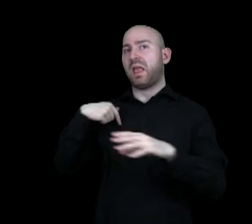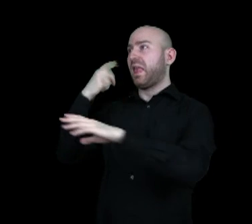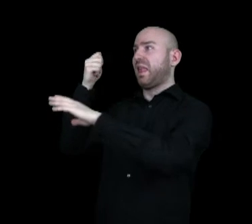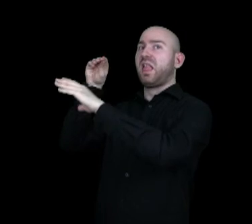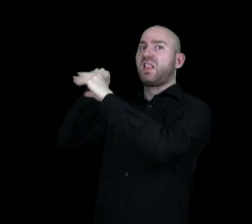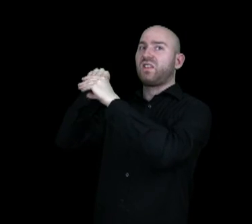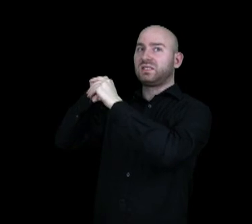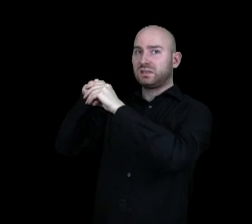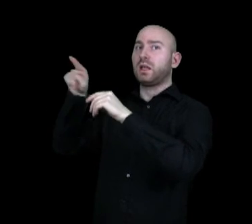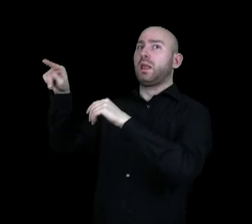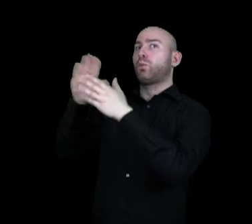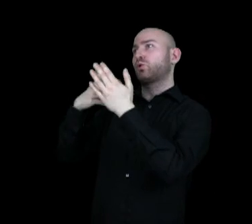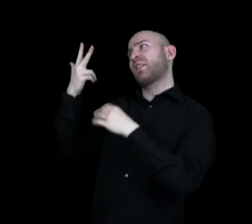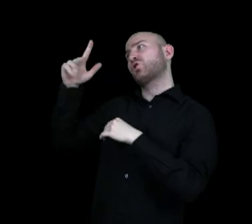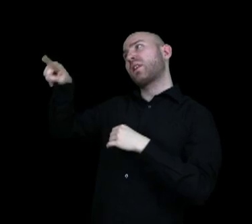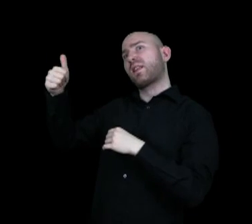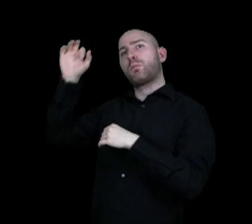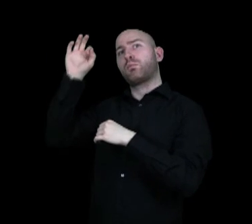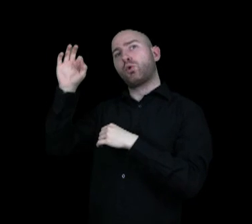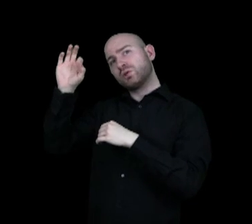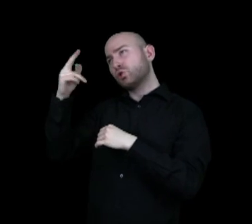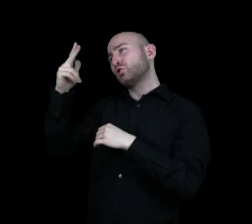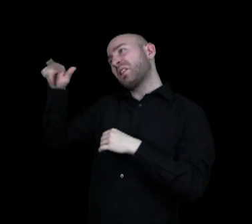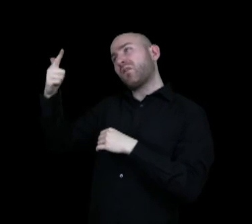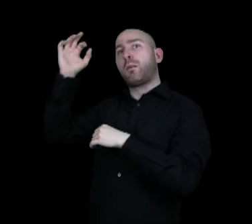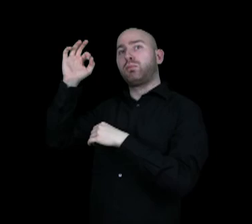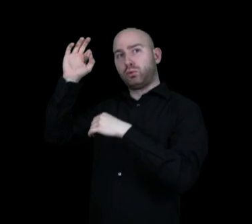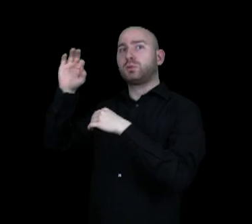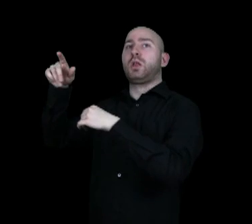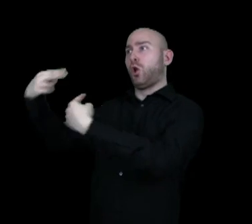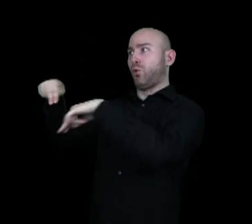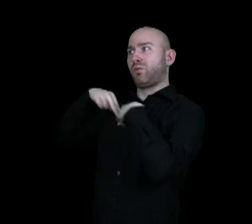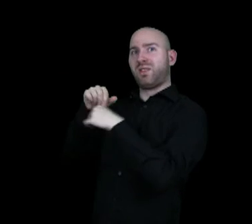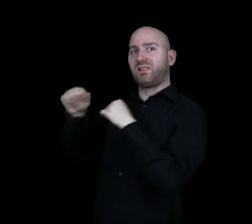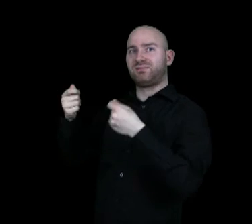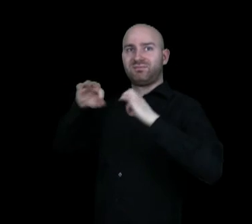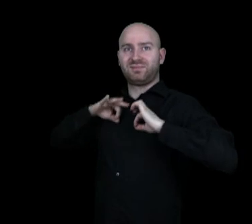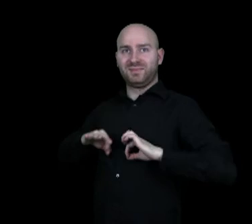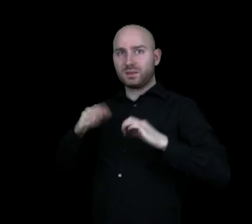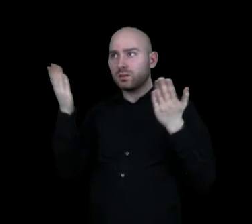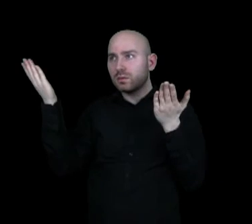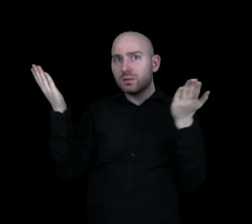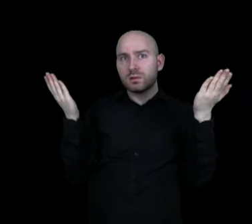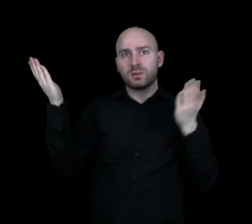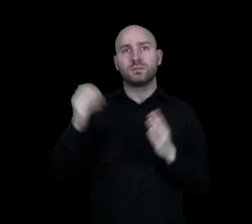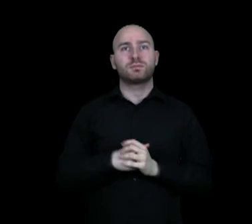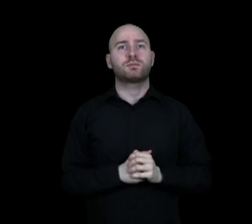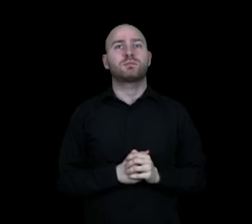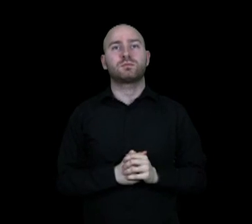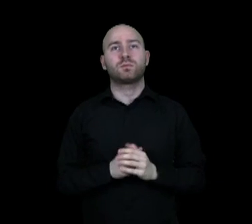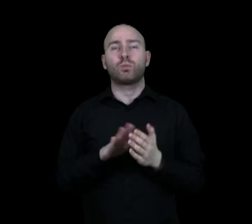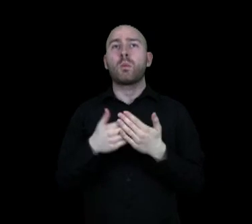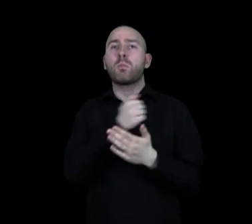będzie zainteresowany pożyczką. Możemy założyć, że te pożyczki, przykład, który opisałem tutaj, te następne 20